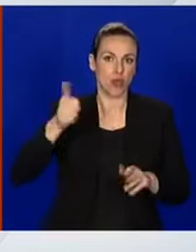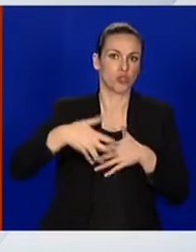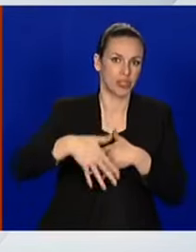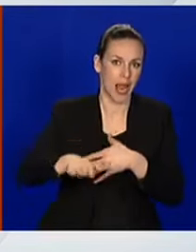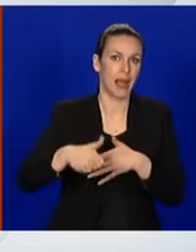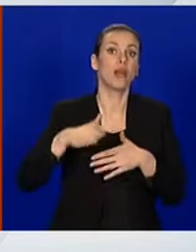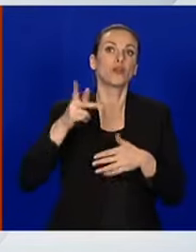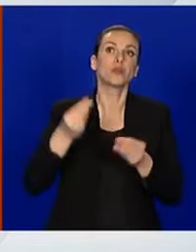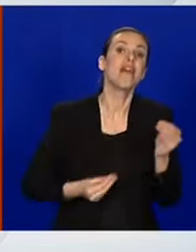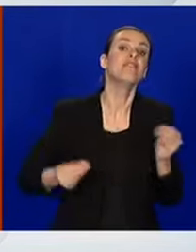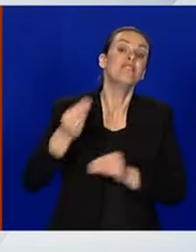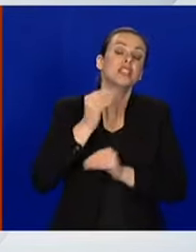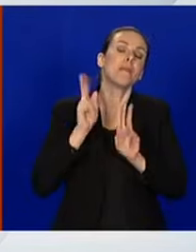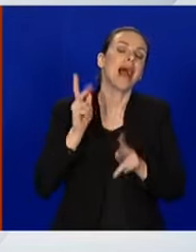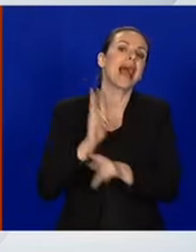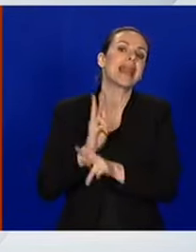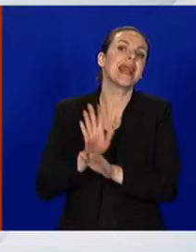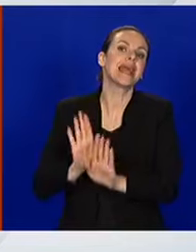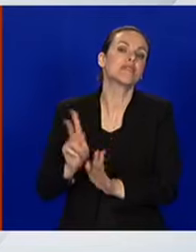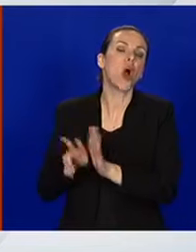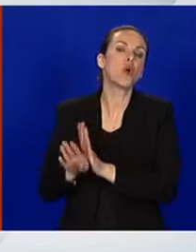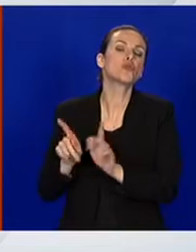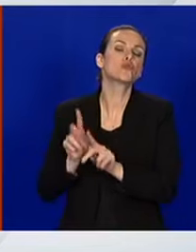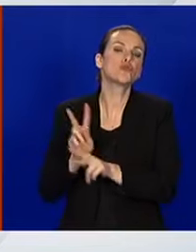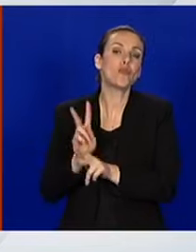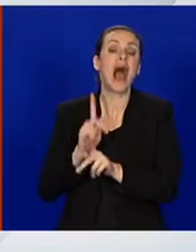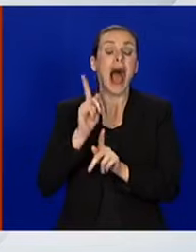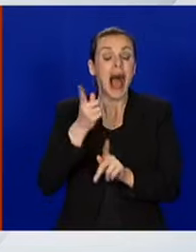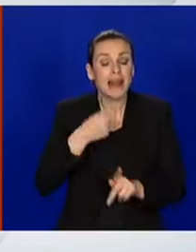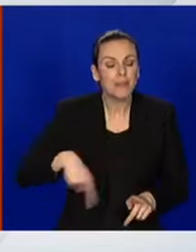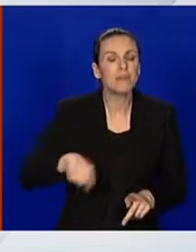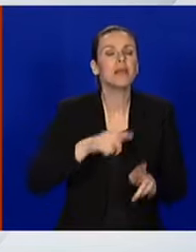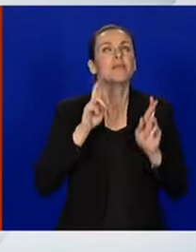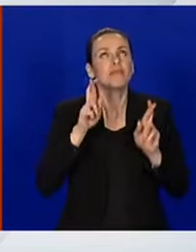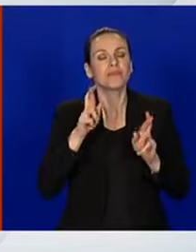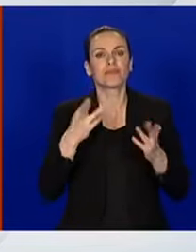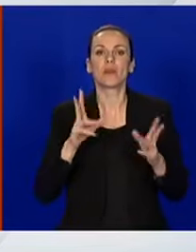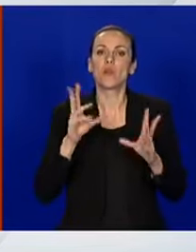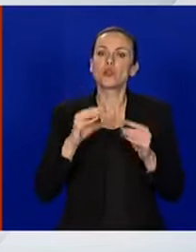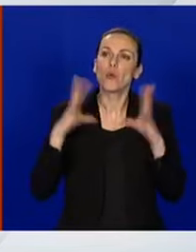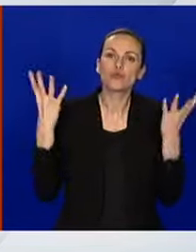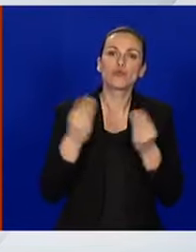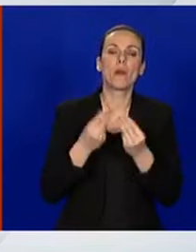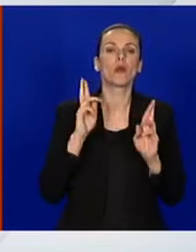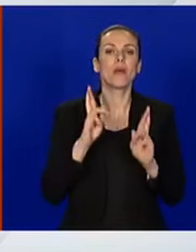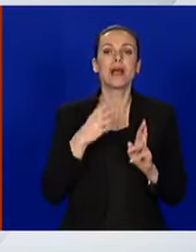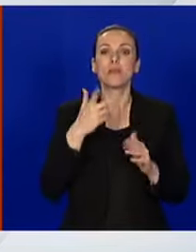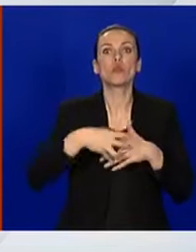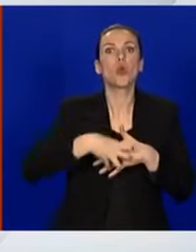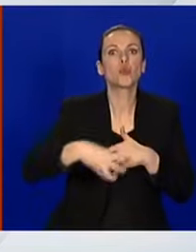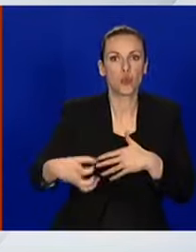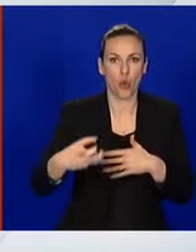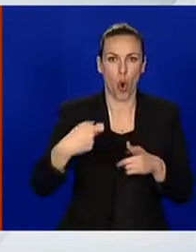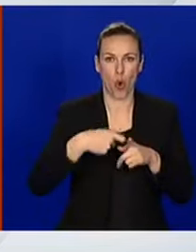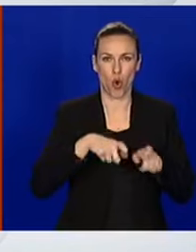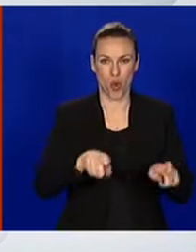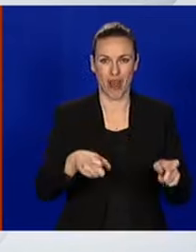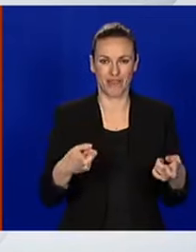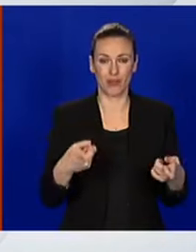nego što je to potrebno, ali ponavljam, svi skupa se možemo jedino nadati da ova ugroza neće trajati predugo, jer u tom